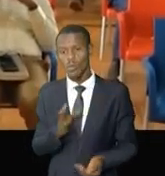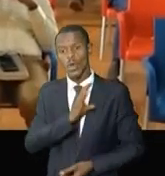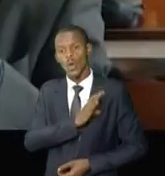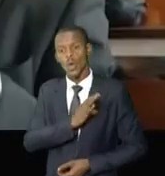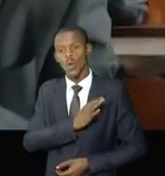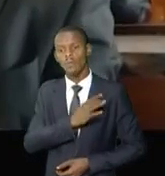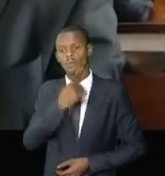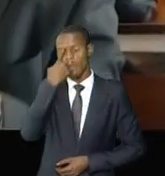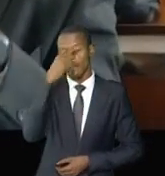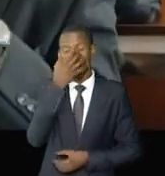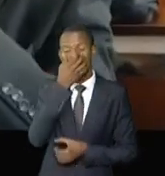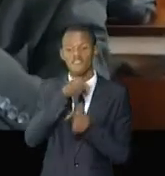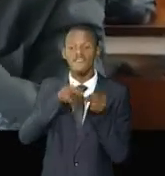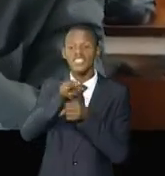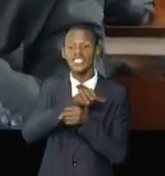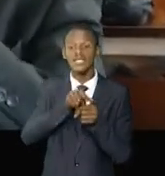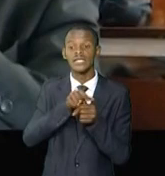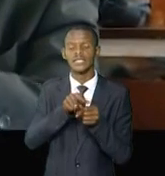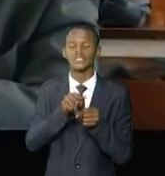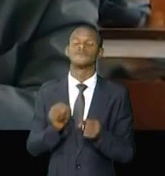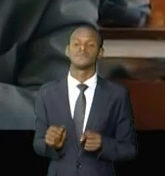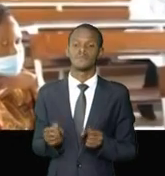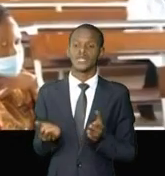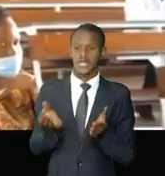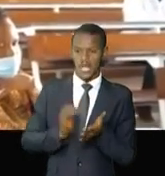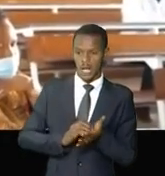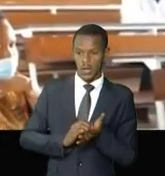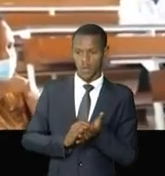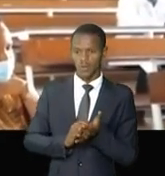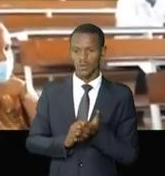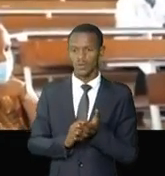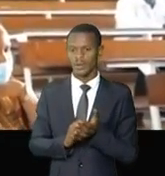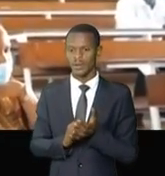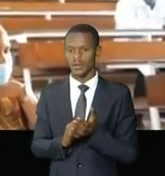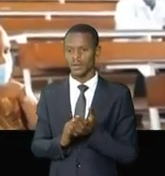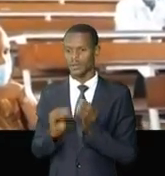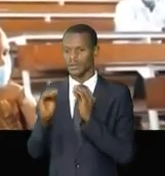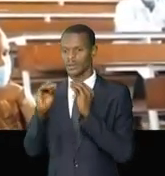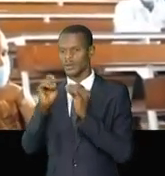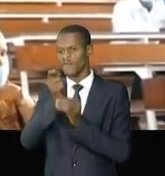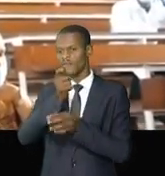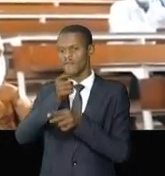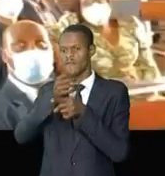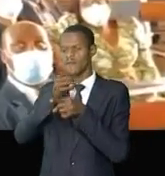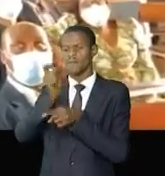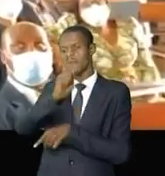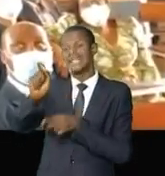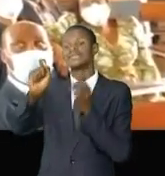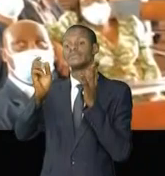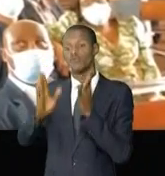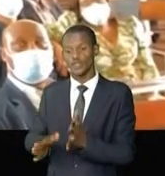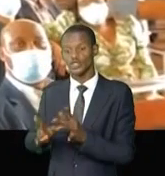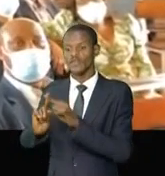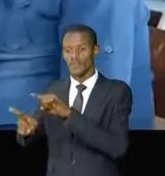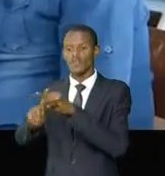eu égard à la pandémie. Les enseignants déjà aguerris aux outils d'enseignement en présentiel devront s'adapter au contexte actuel. Comme